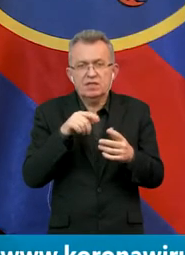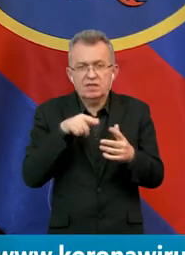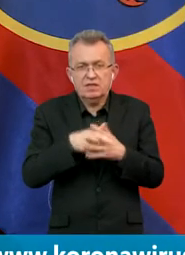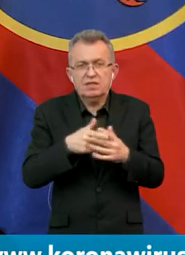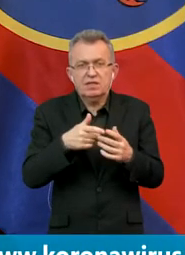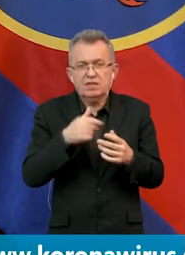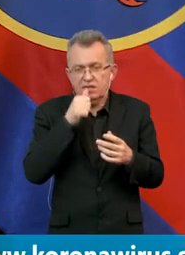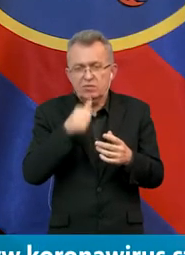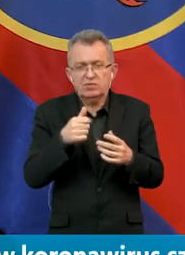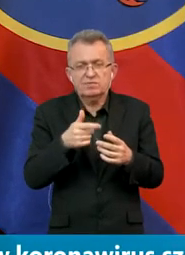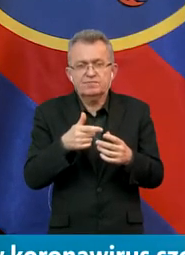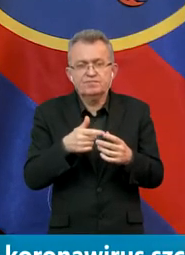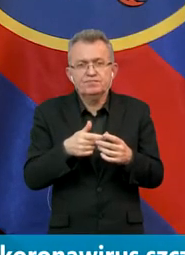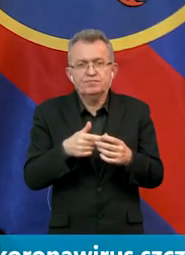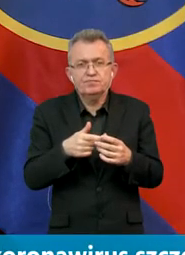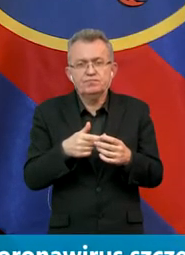tam nie możemy